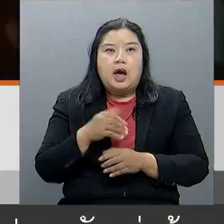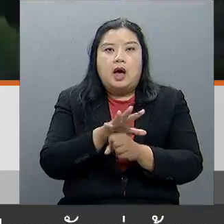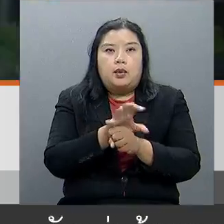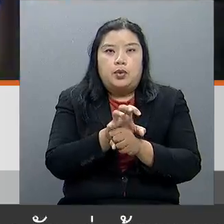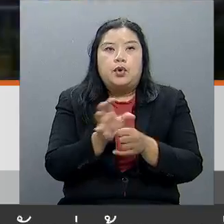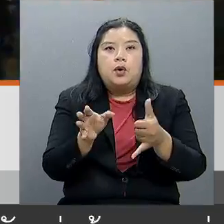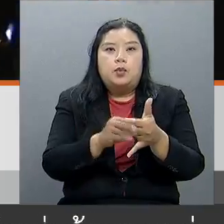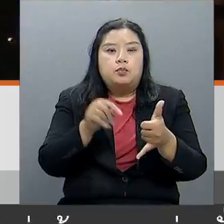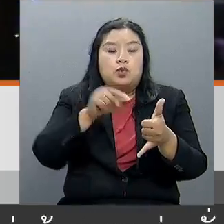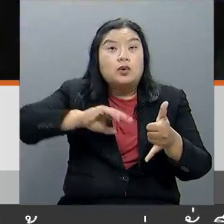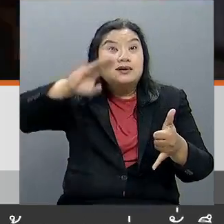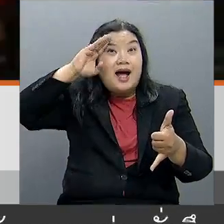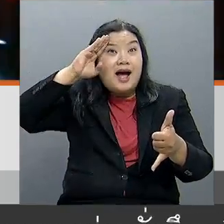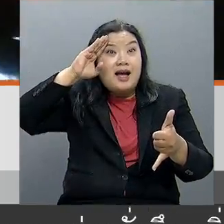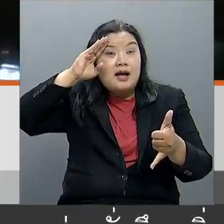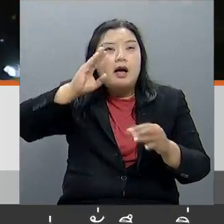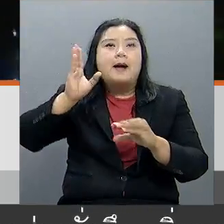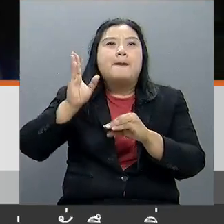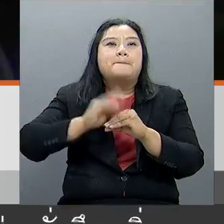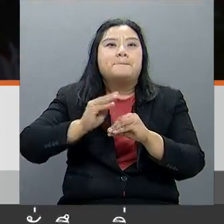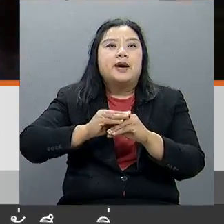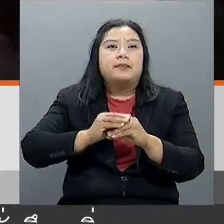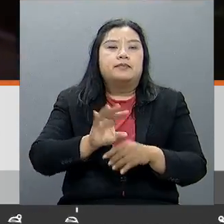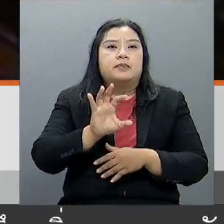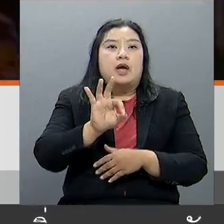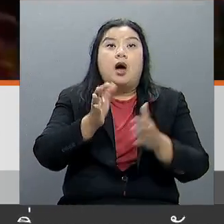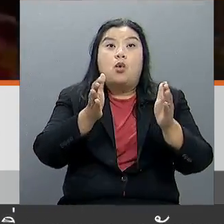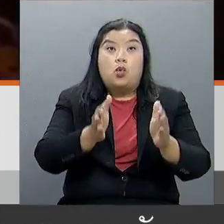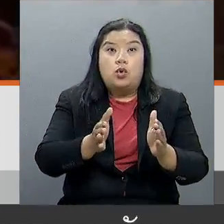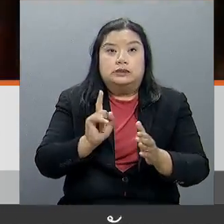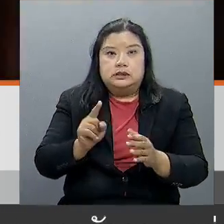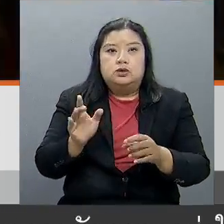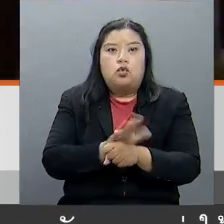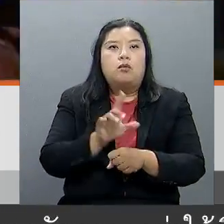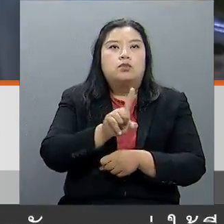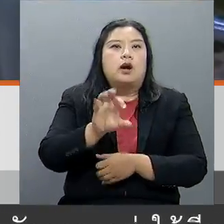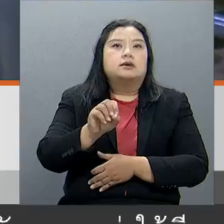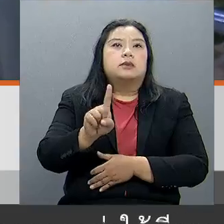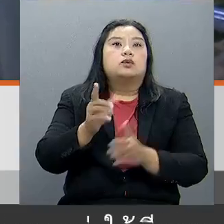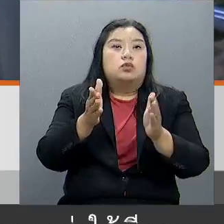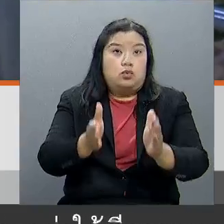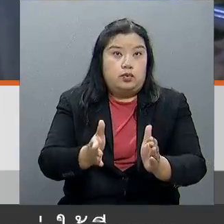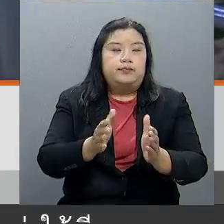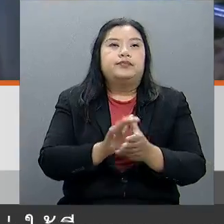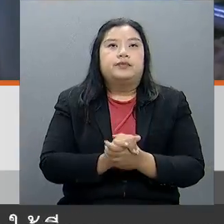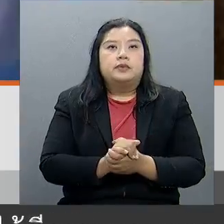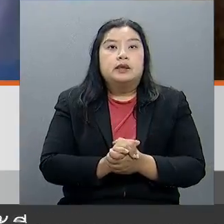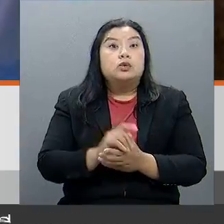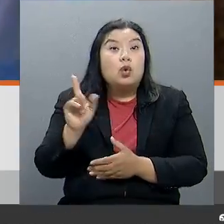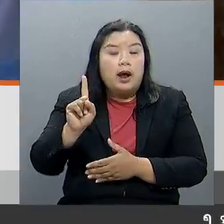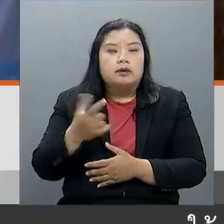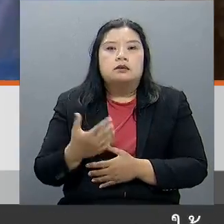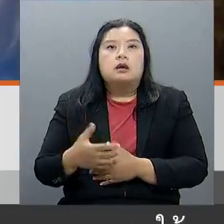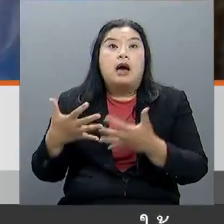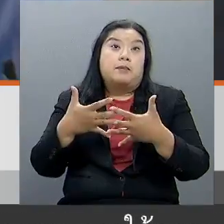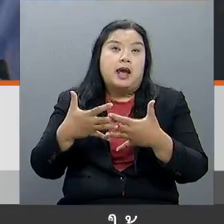19เพิ่มเติมรวมทั้งหมด9นายจากทั้งหมด151นายภายหลังกลับจากการฝึกผสมที่มลรัฐฮ